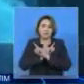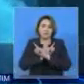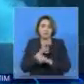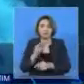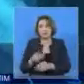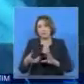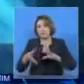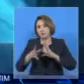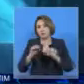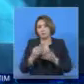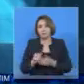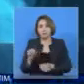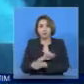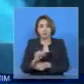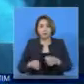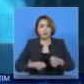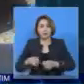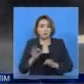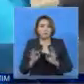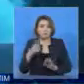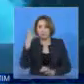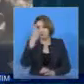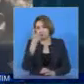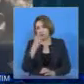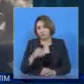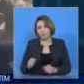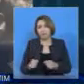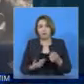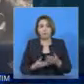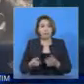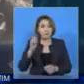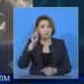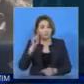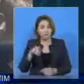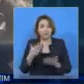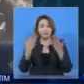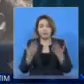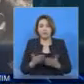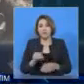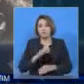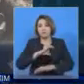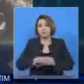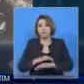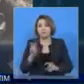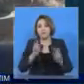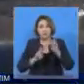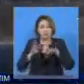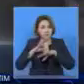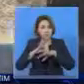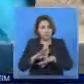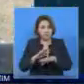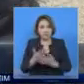Сыраптама қорытындысы кезінде жүргізушінің орташа мас күйінде рульге отырғаны белгілі болды. Қазір қылмыстық іс бойынша тергеу амалдары жүріп